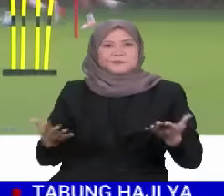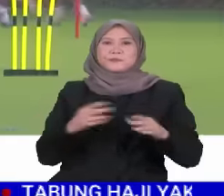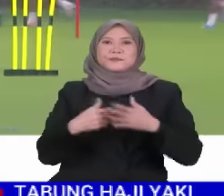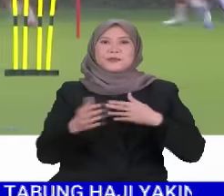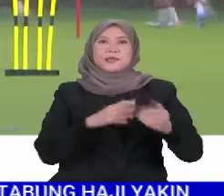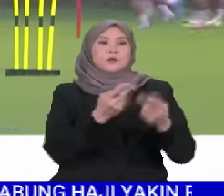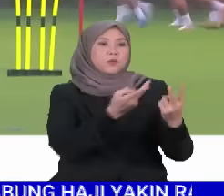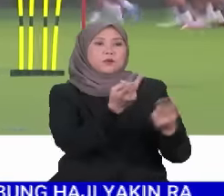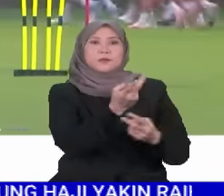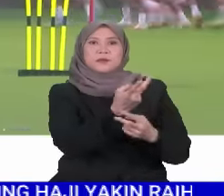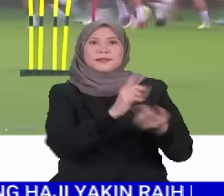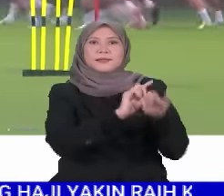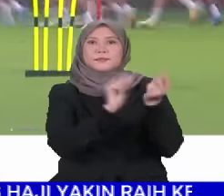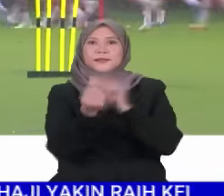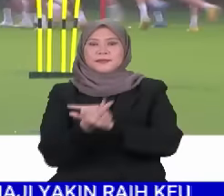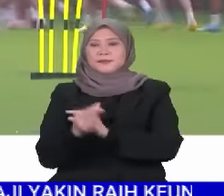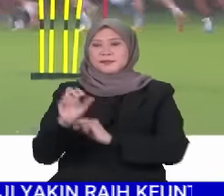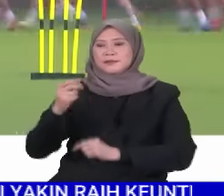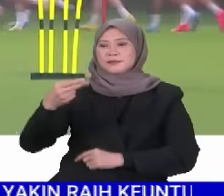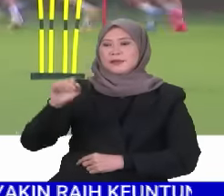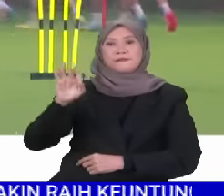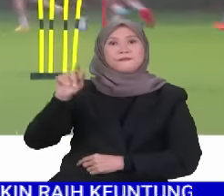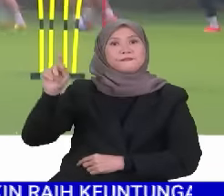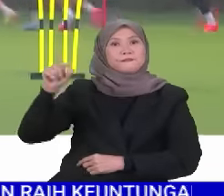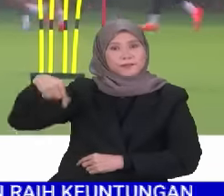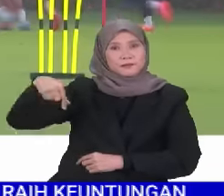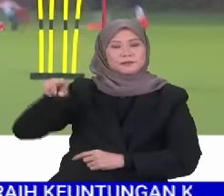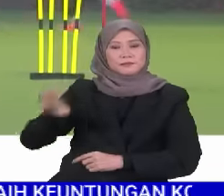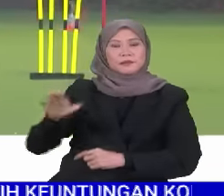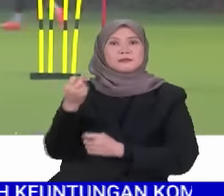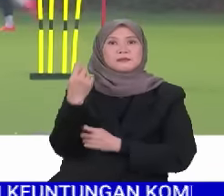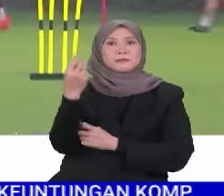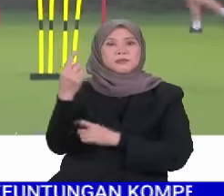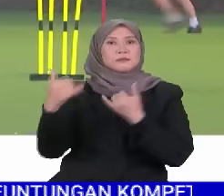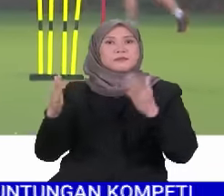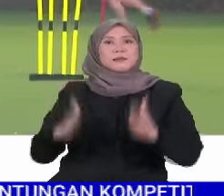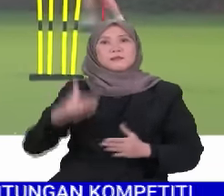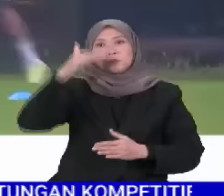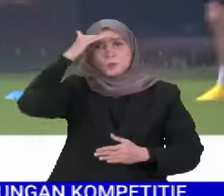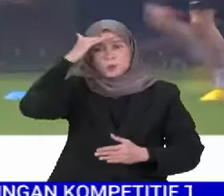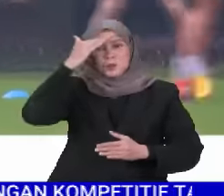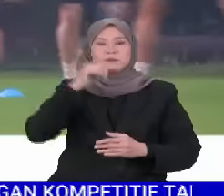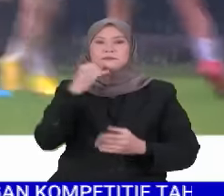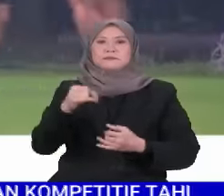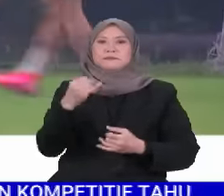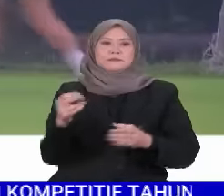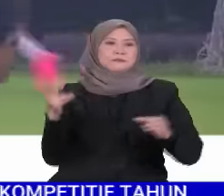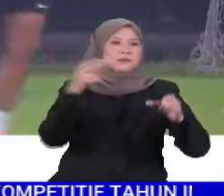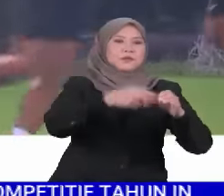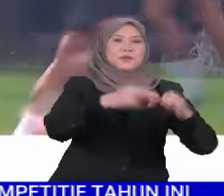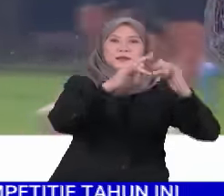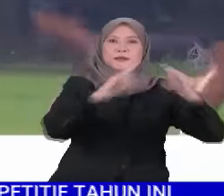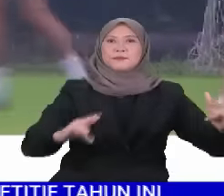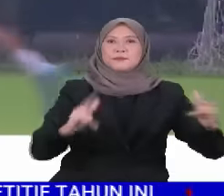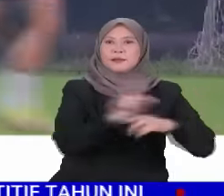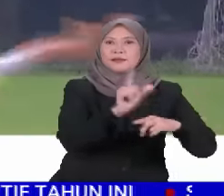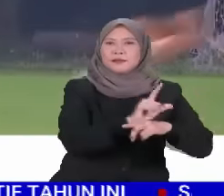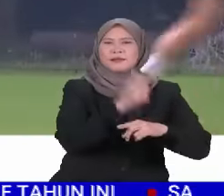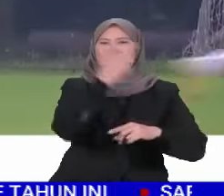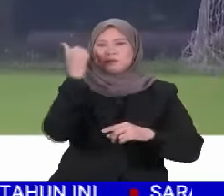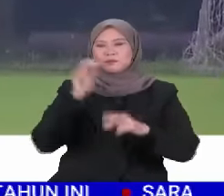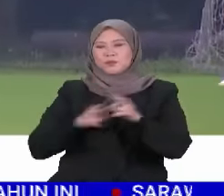dinamakan sebagai pengganti Syafiq sem ini antara 11 pemain jerity yang tidak dapat meminta ikan latihan pusar atas